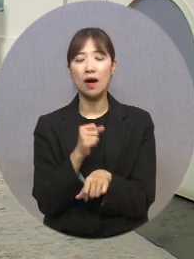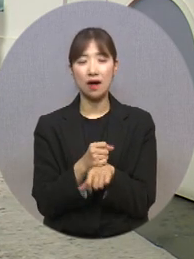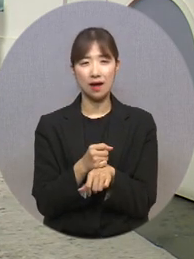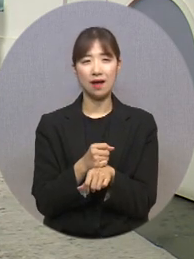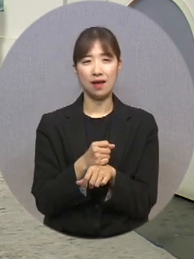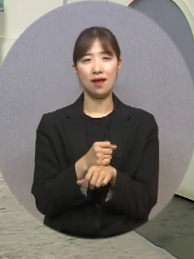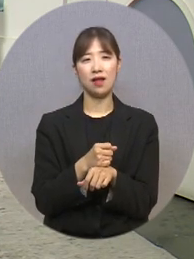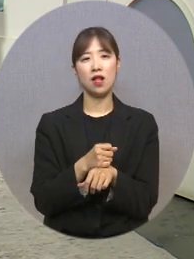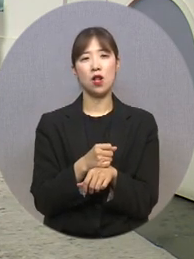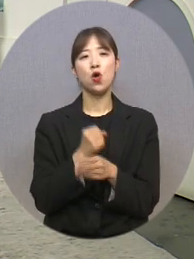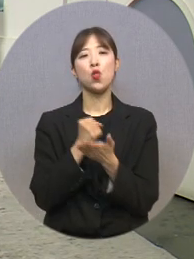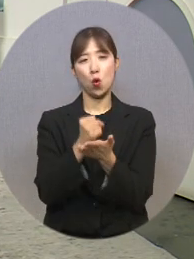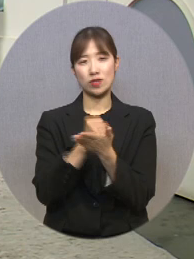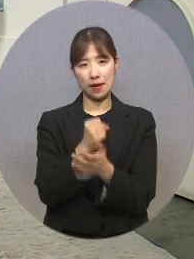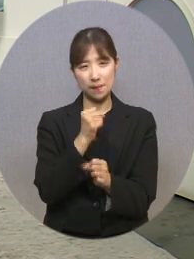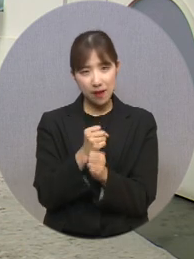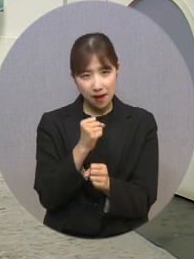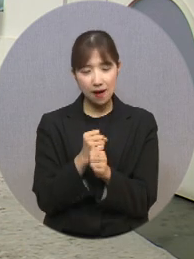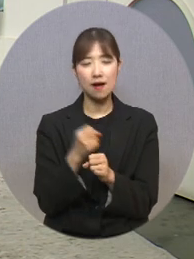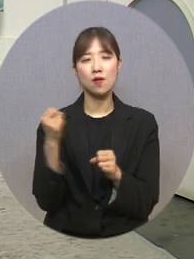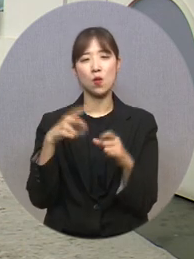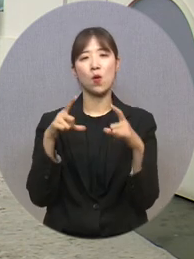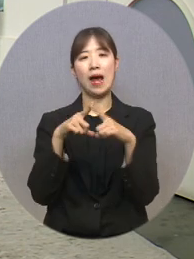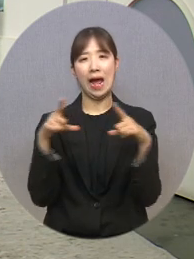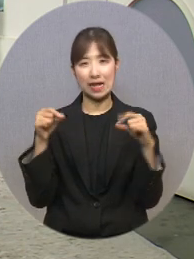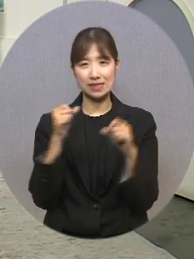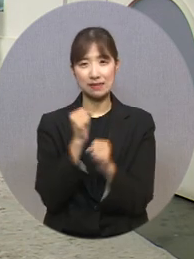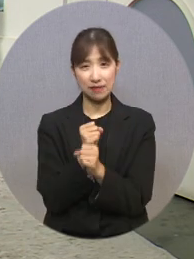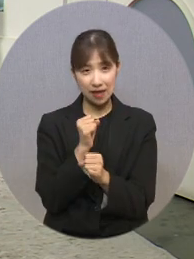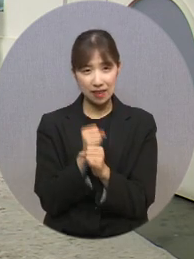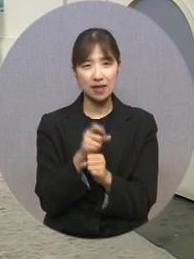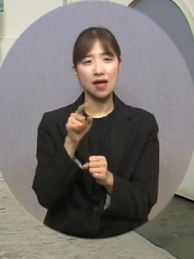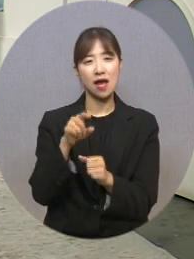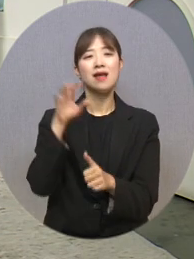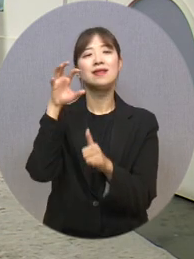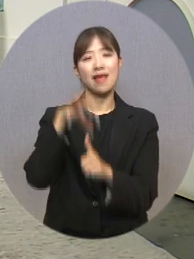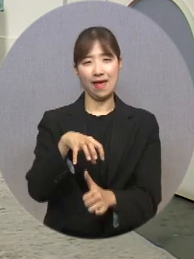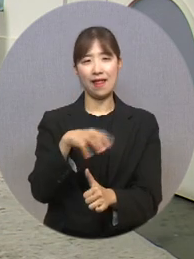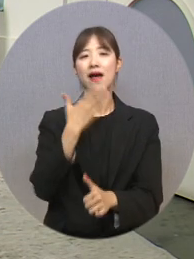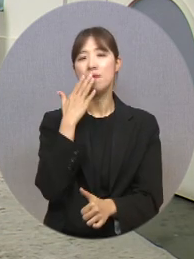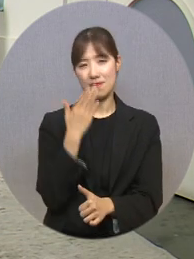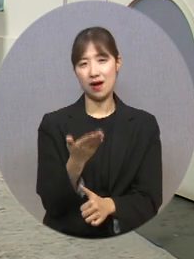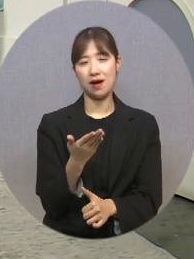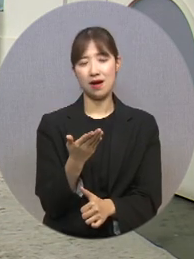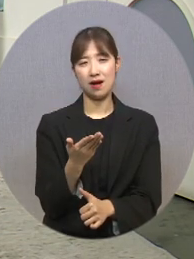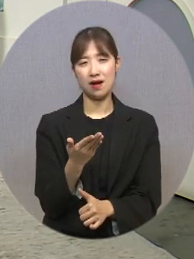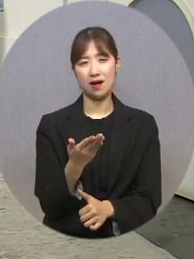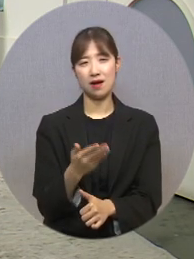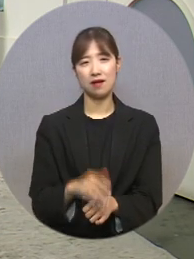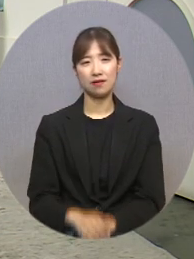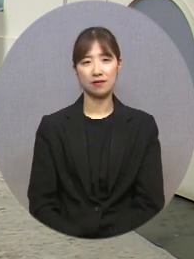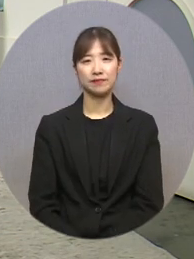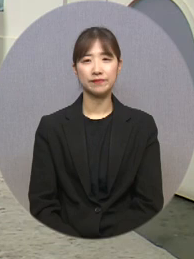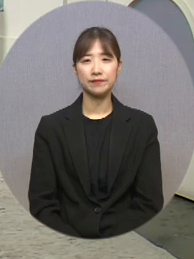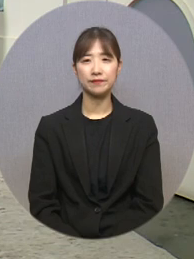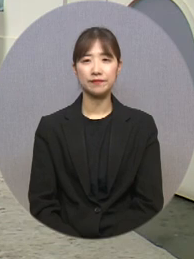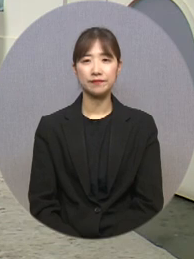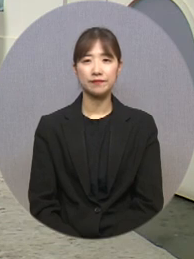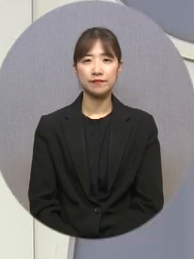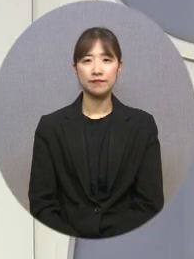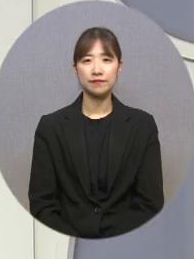계좌 개설이라는 게 이런 게 그다음에 이런 게 그다음에 카드 발급 이런 게 이제 제한 본인이 제한을 이제 시킬 수가 있죠. 아,